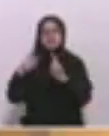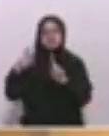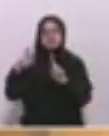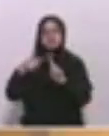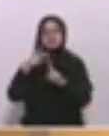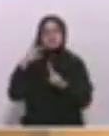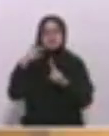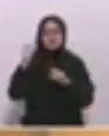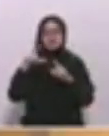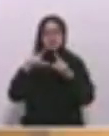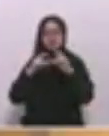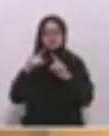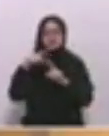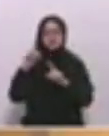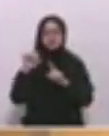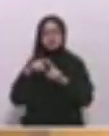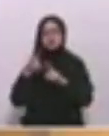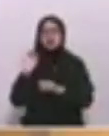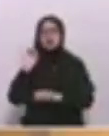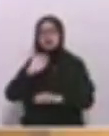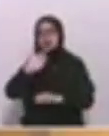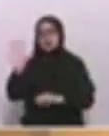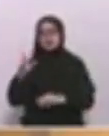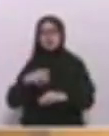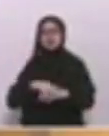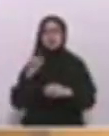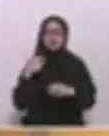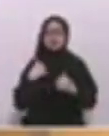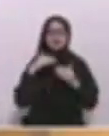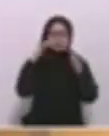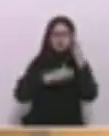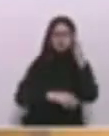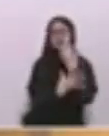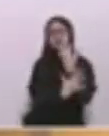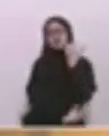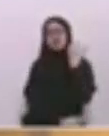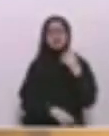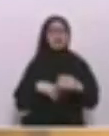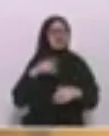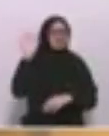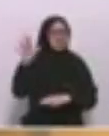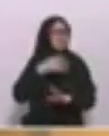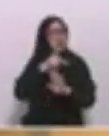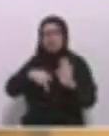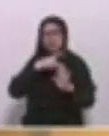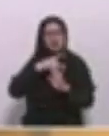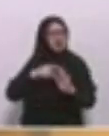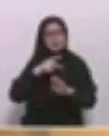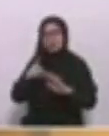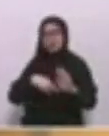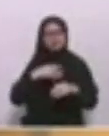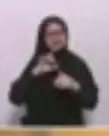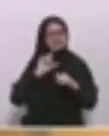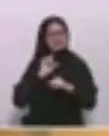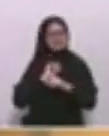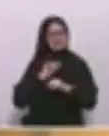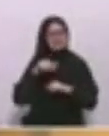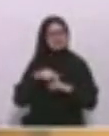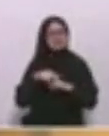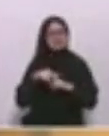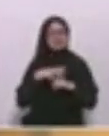ini mau mengentaskan kemiskinan ke depan tapi kalau kemudian ujung-ujung adalah proyek prooyek proyek proyek lah lantas untuk bagian rakyat